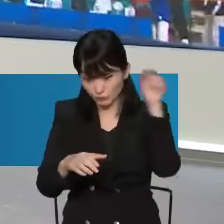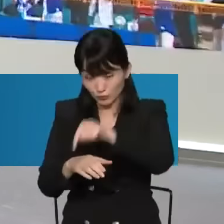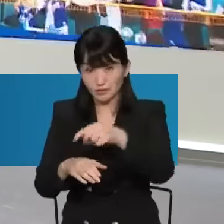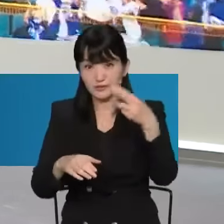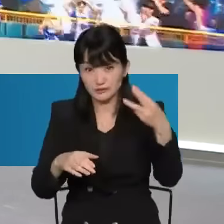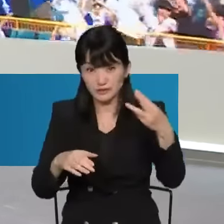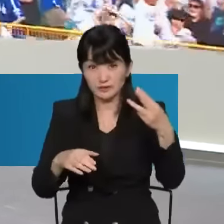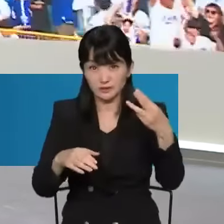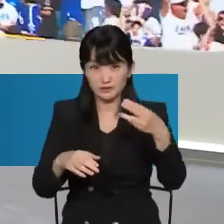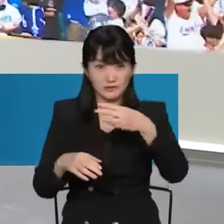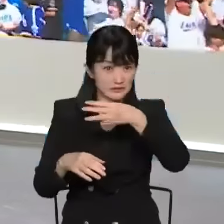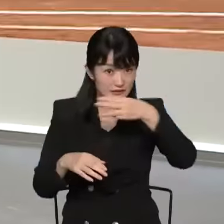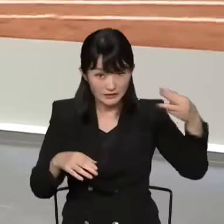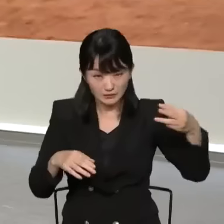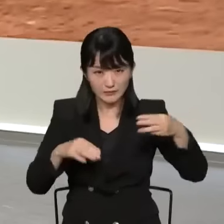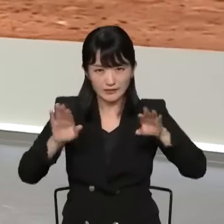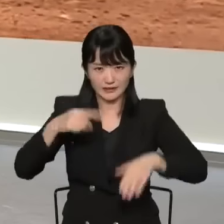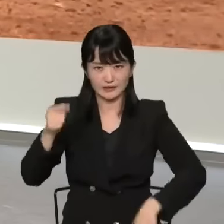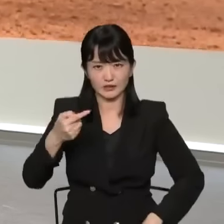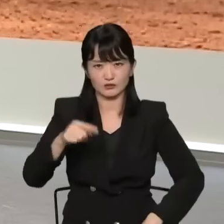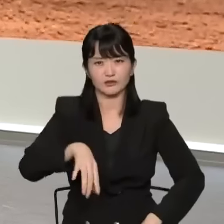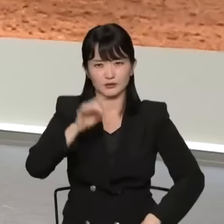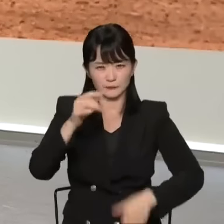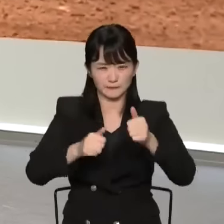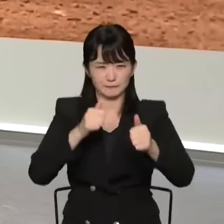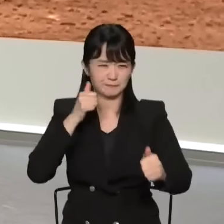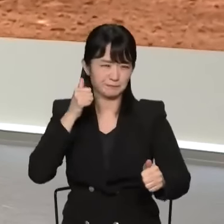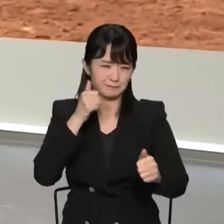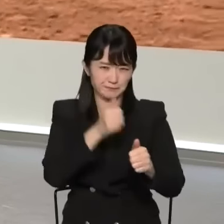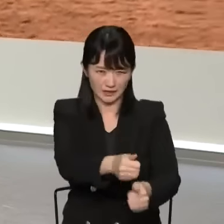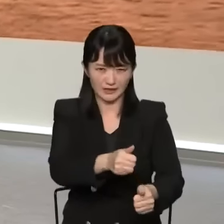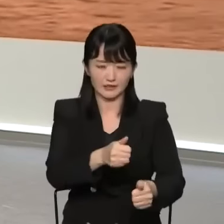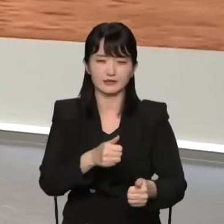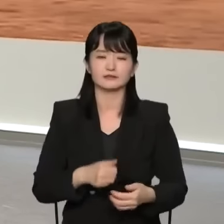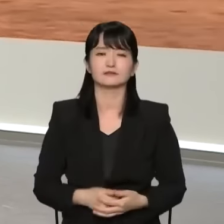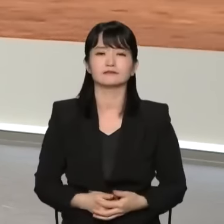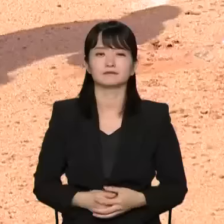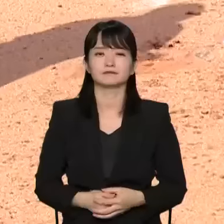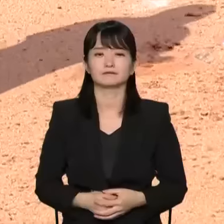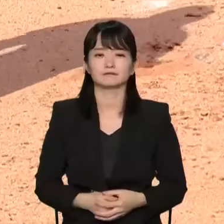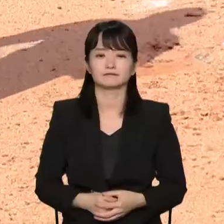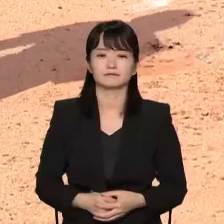삼성이 가을 야구 첫 경기에서 승리했습니다. 오선민 기자입니다.